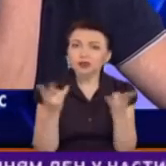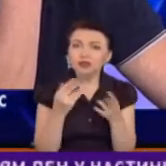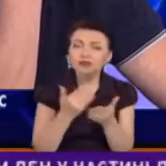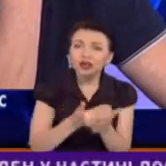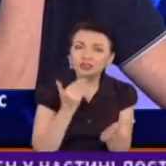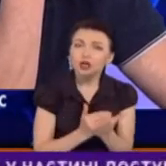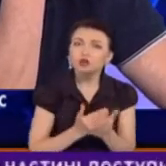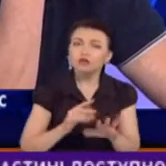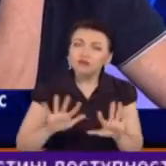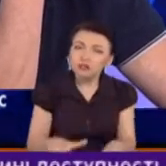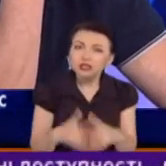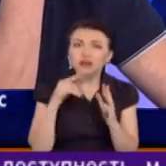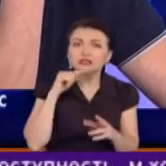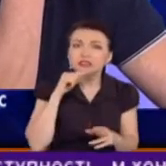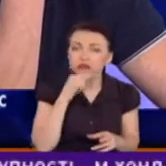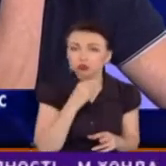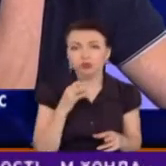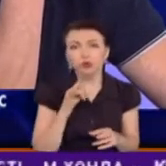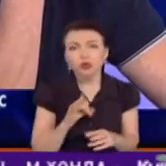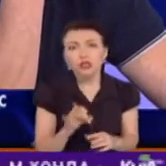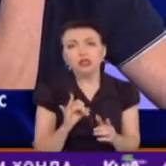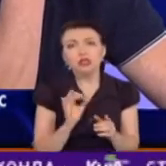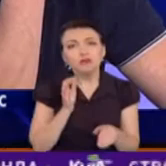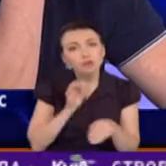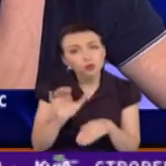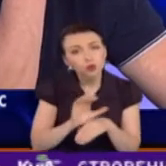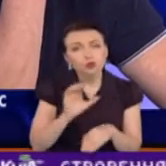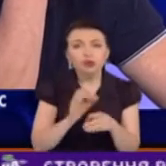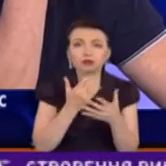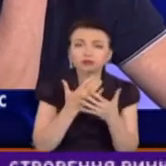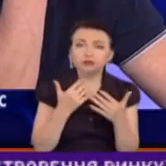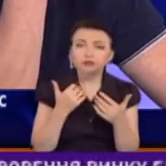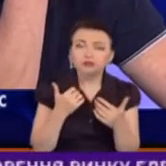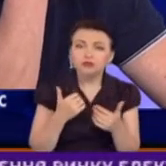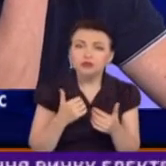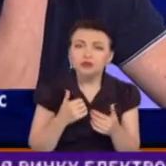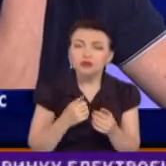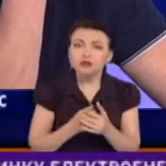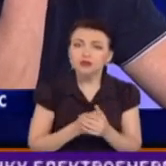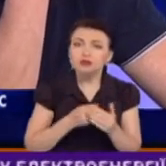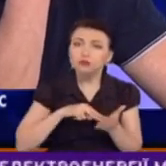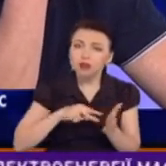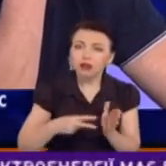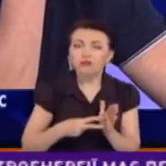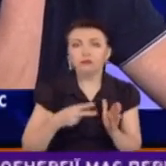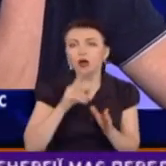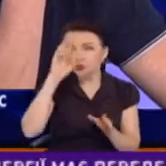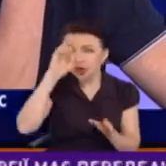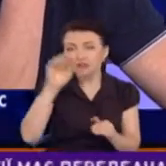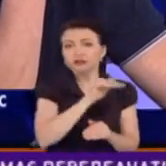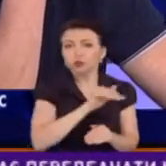концов, восстанавливать экономику и производить по-настоящему на государственном плановом уровне,